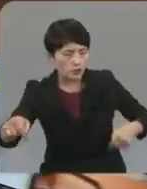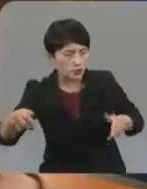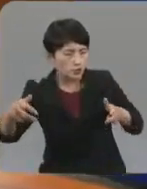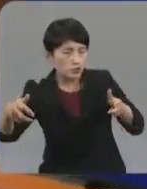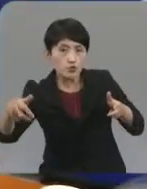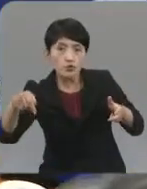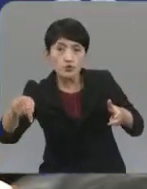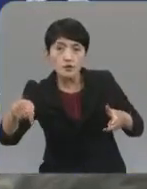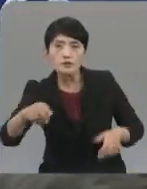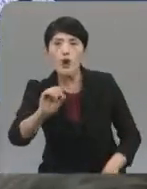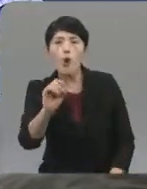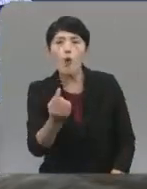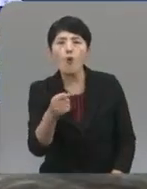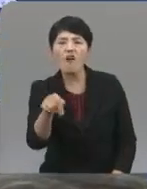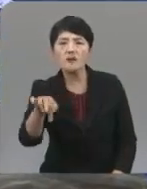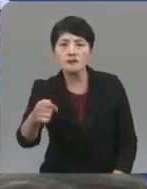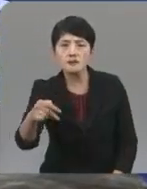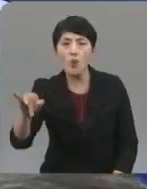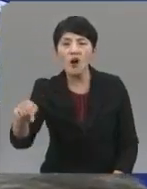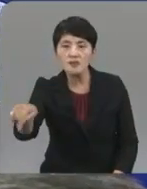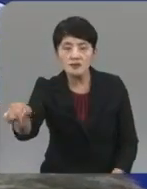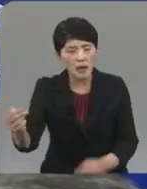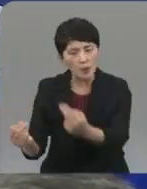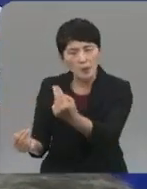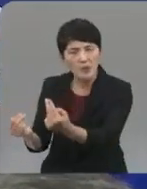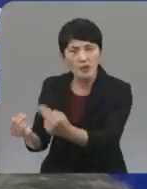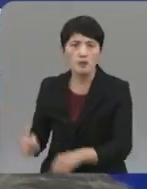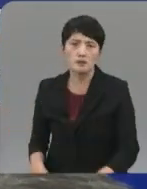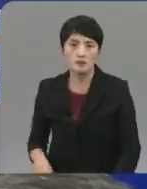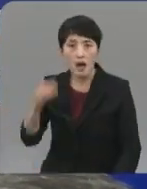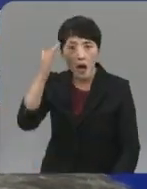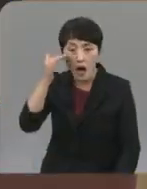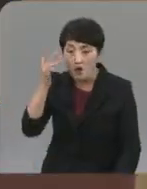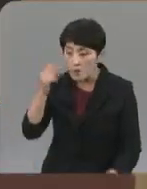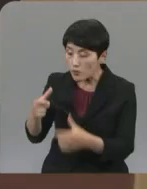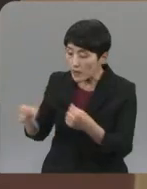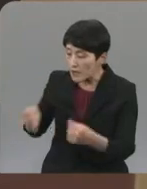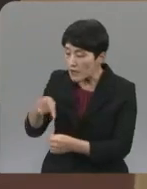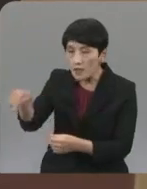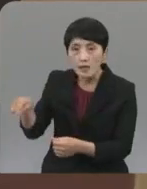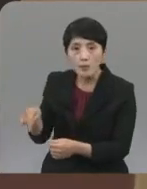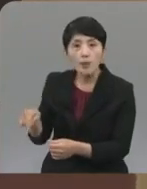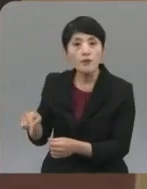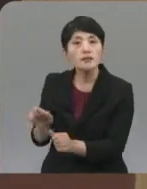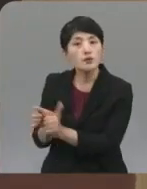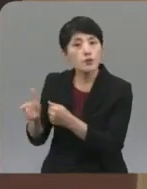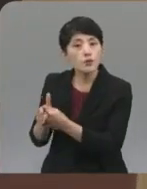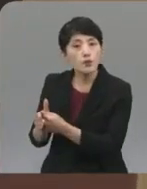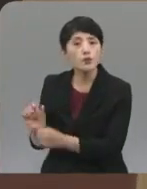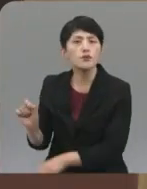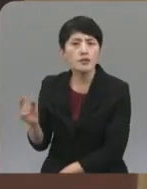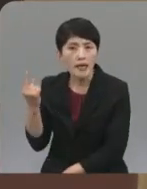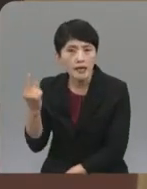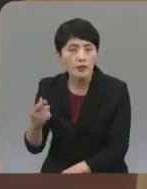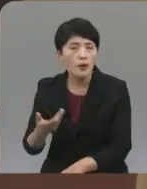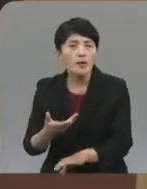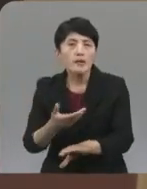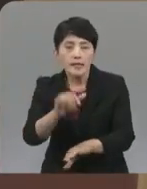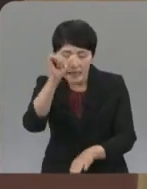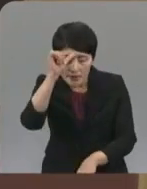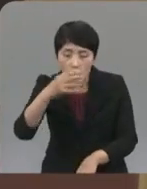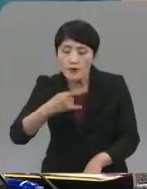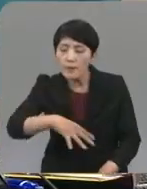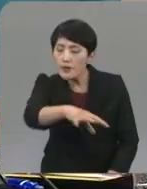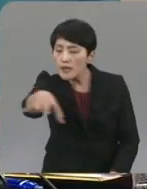друг с другом случае угроз возникающих в индох океанском регионе включая ядерную позы из боев